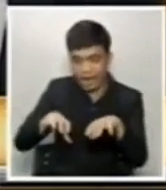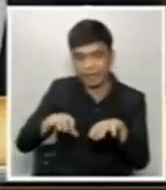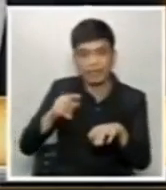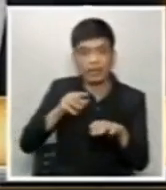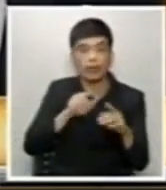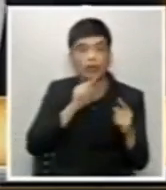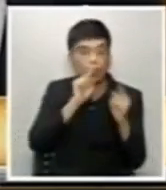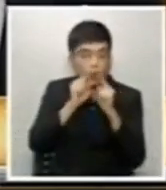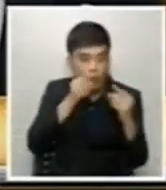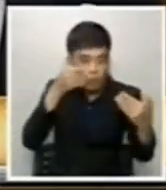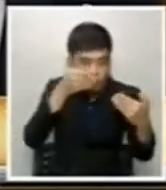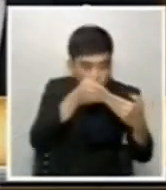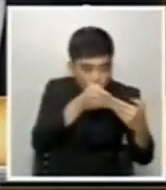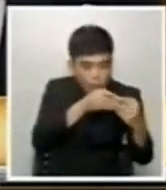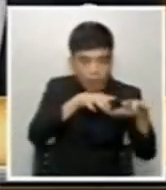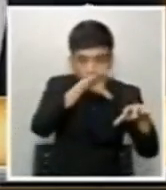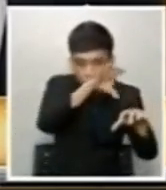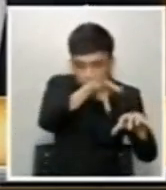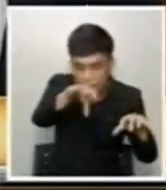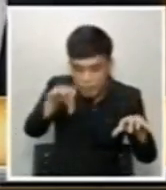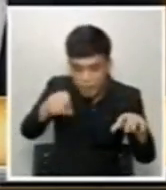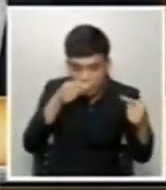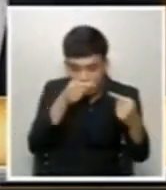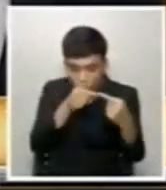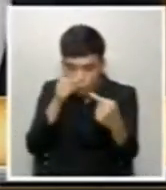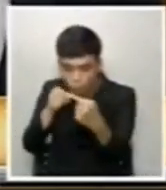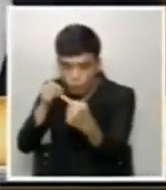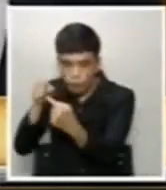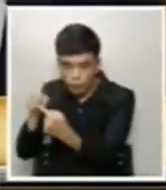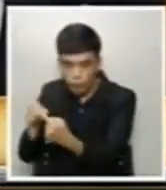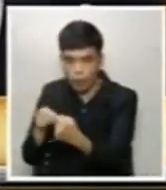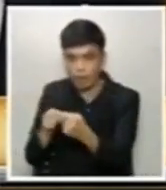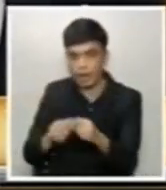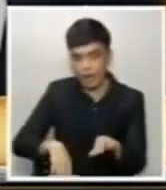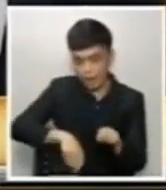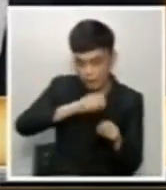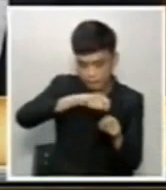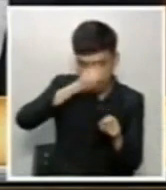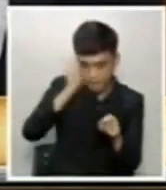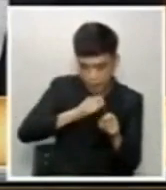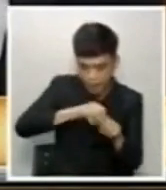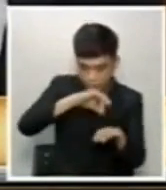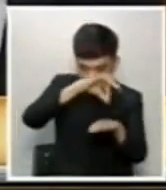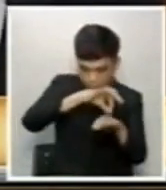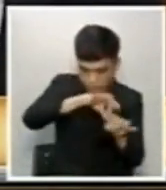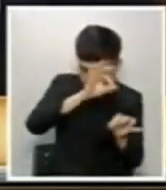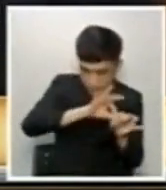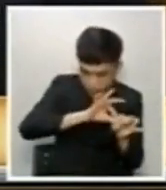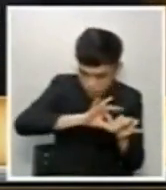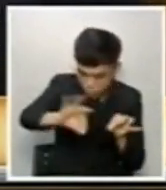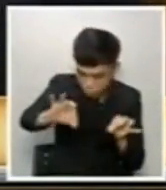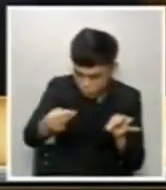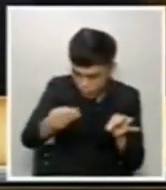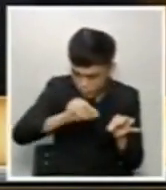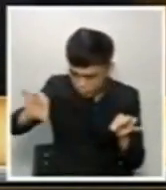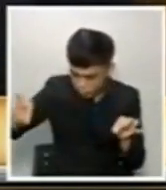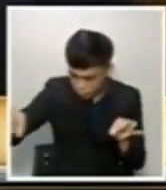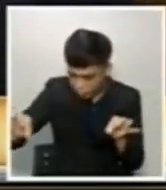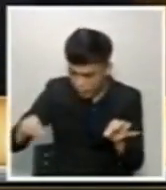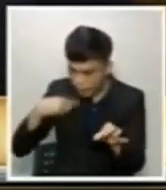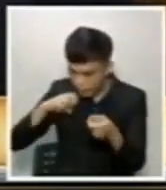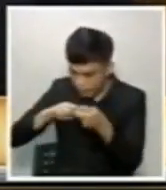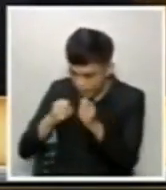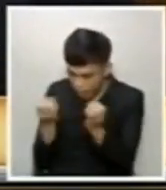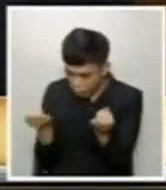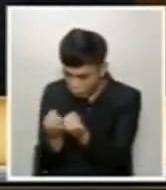านกับหน่วยราชการที่เกี่ยวข้องแล้วก็ดำเนินการในการที่จะปักหมุดเพื่อที่จะจ่ายค่าชดเชยในส่วนของพี่น้องประชาชน